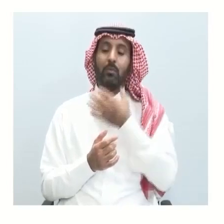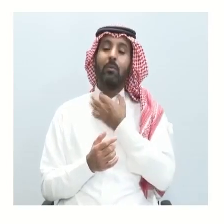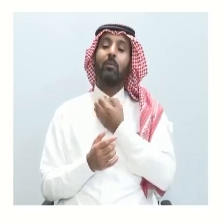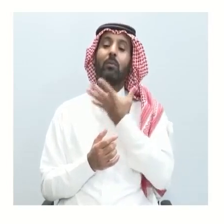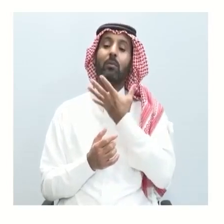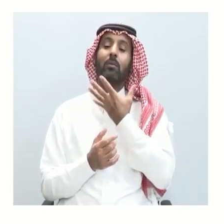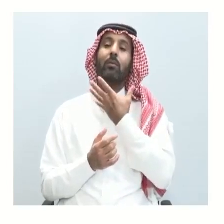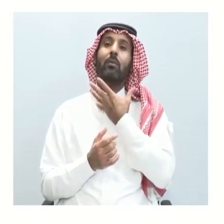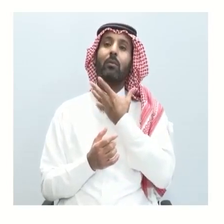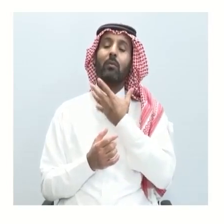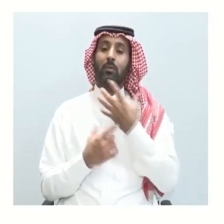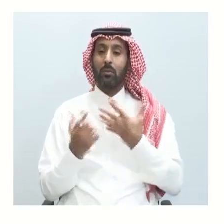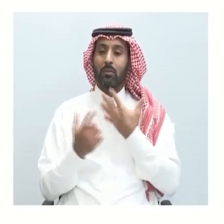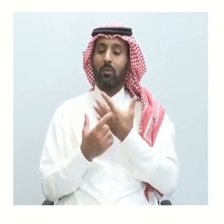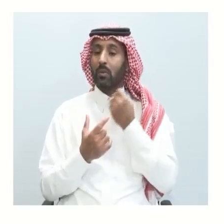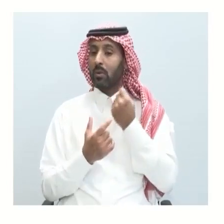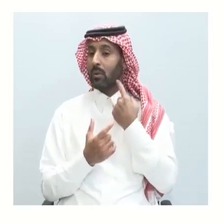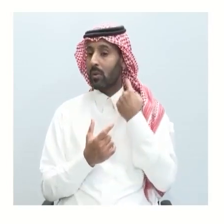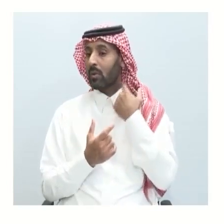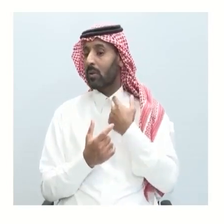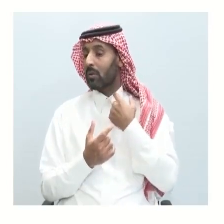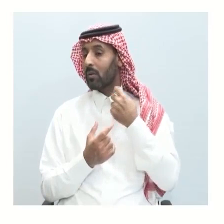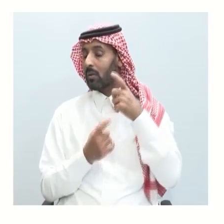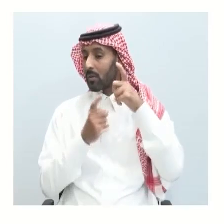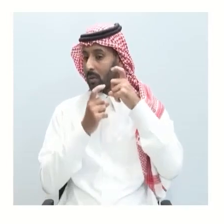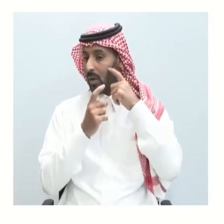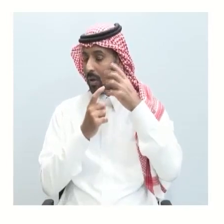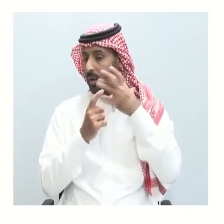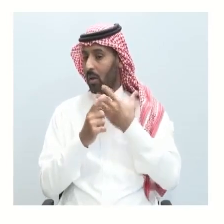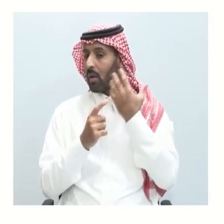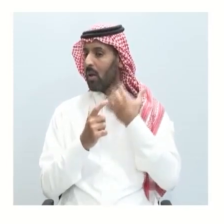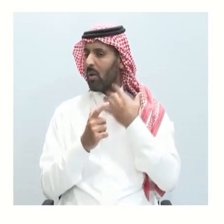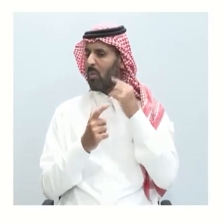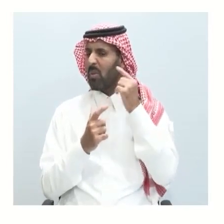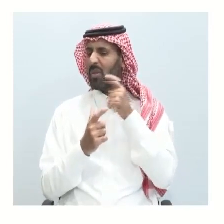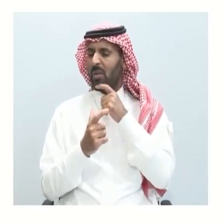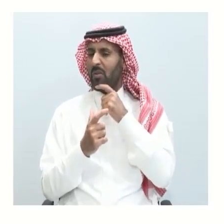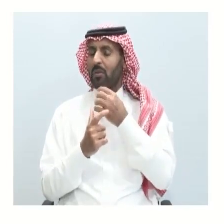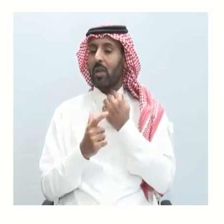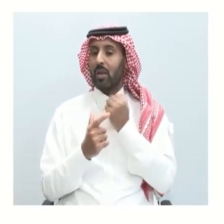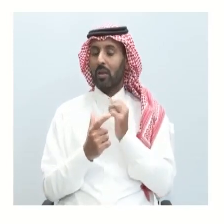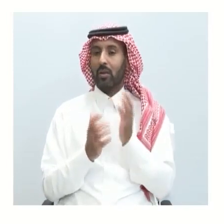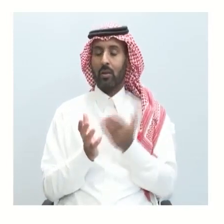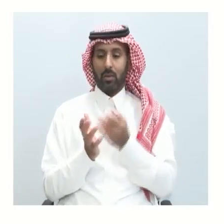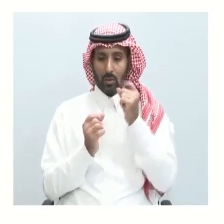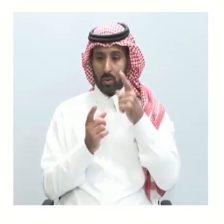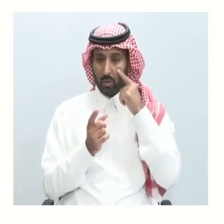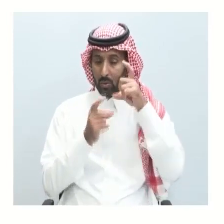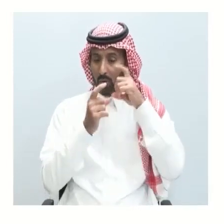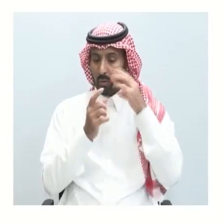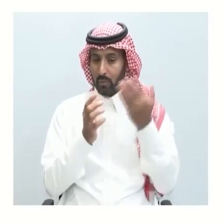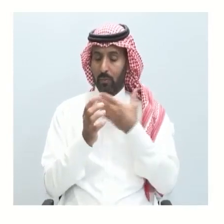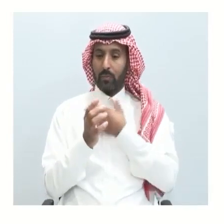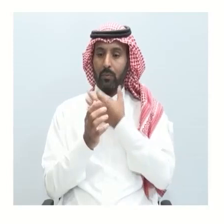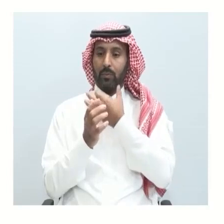اليود على إعطاء صورة للغدة تكشف عن أي قصور فيها. ماذا توضح الصورة؟